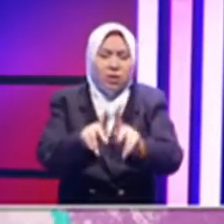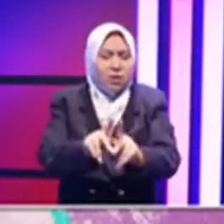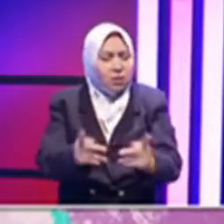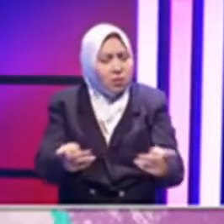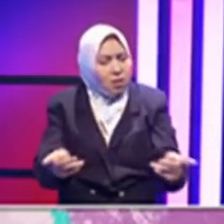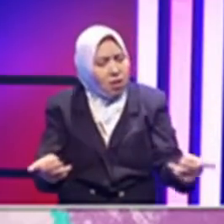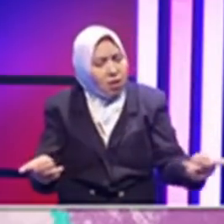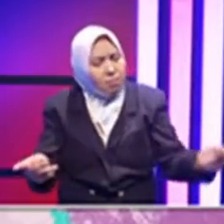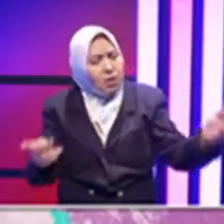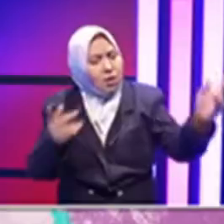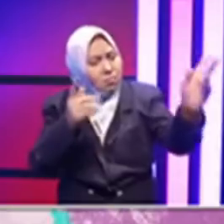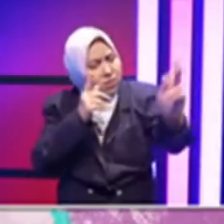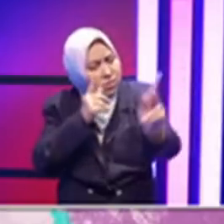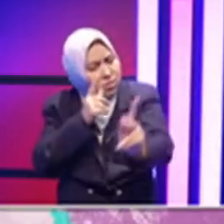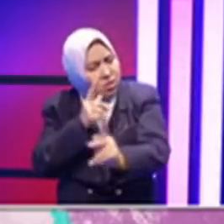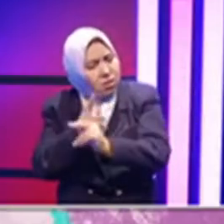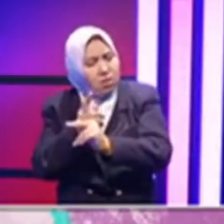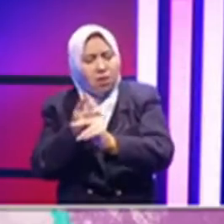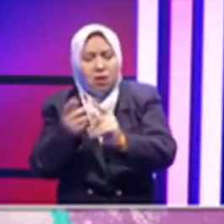كتاب